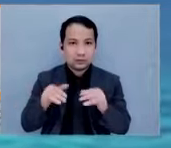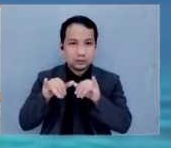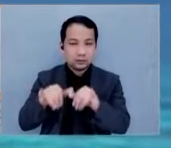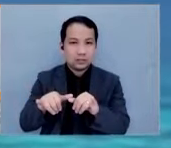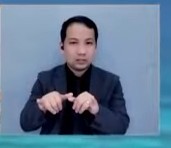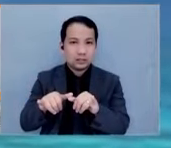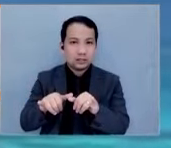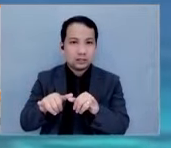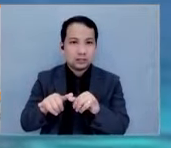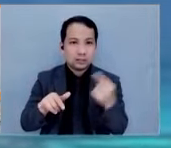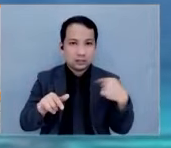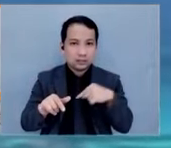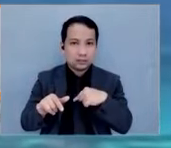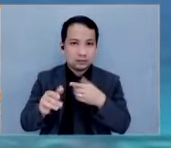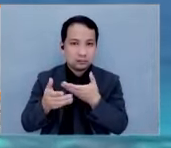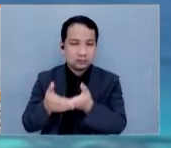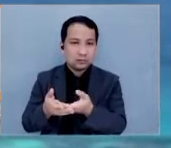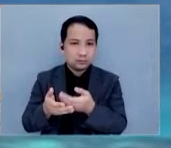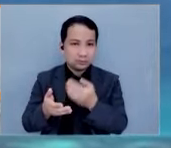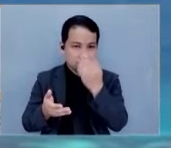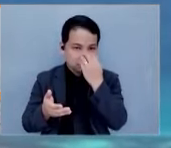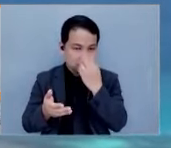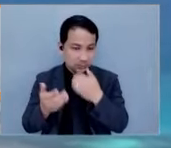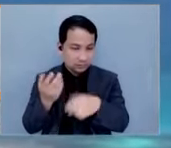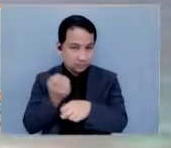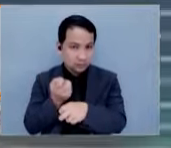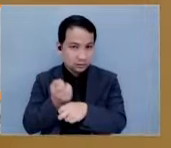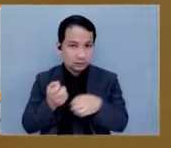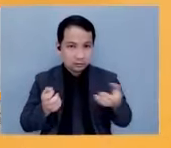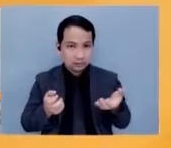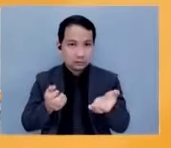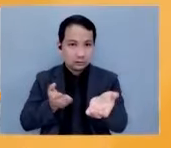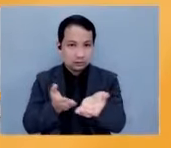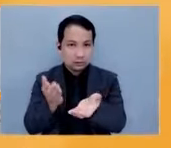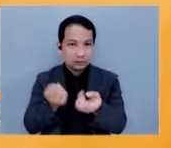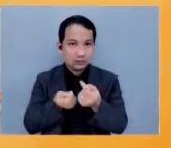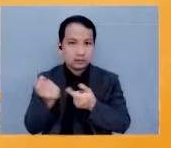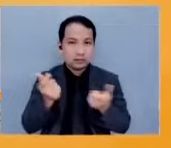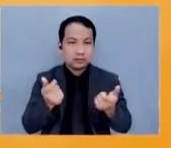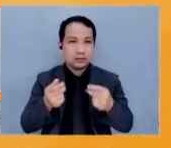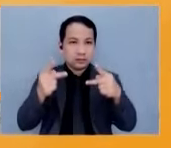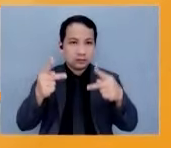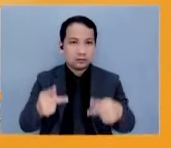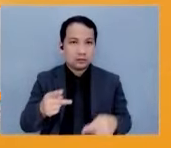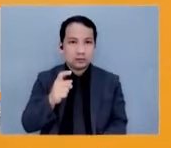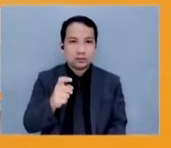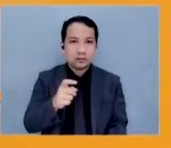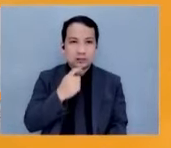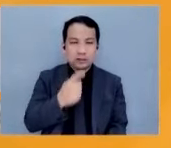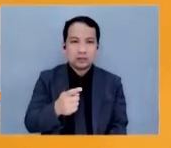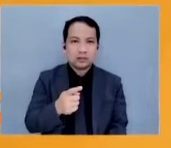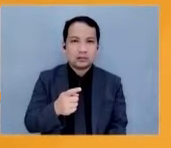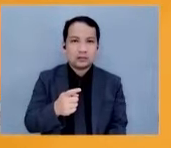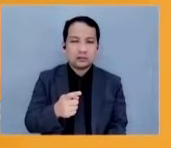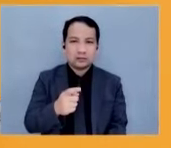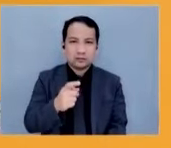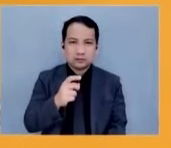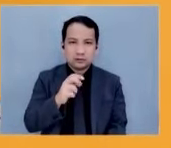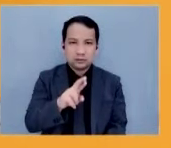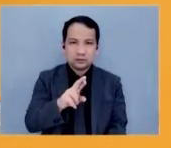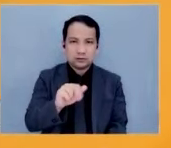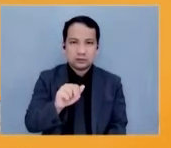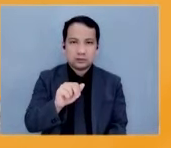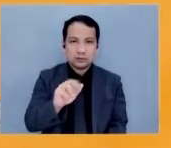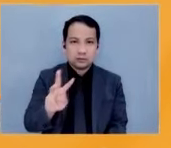gitna ng dagat at para rin maging pahirapan ang pagpapaalis sa kanila. Sa isang post sa X, sinabi ni Maritime Security Expert Ray Powell na